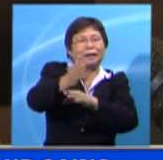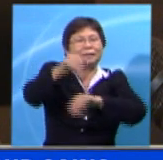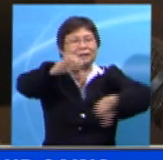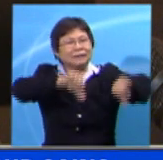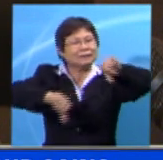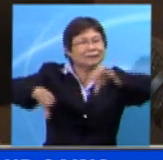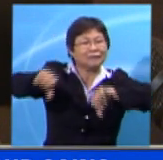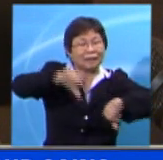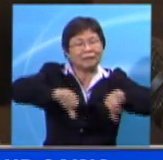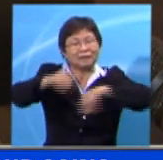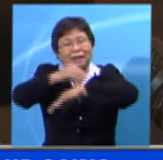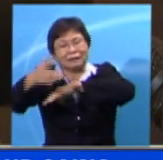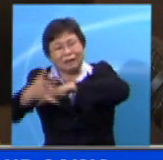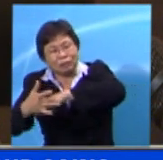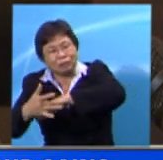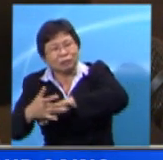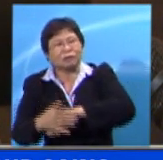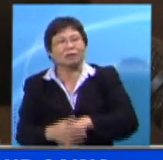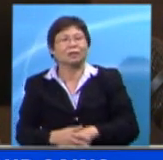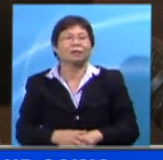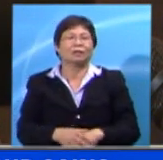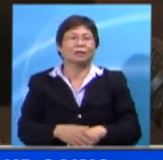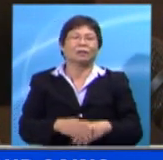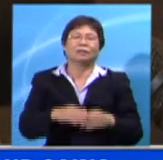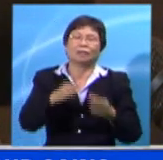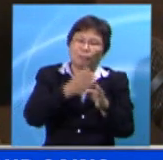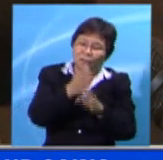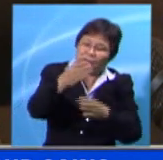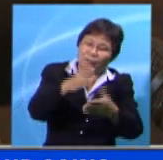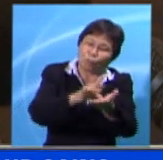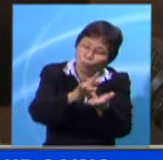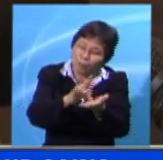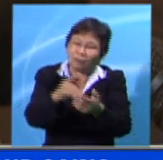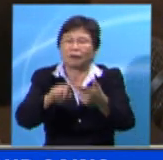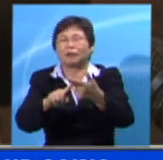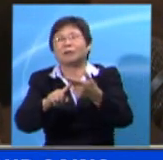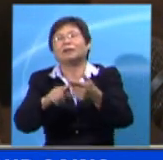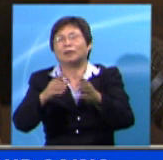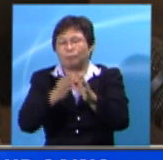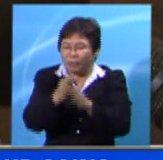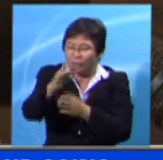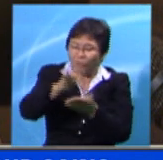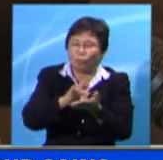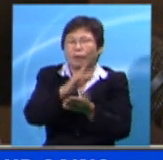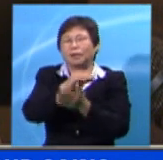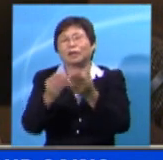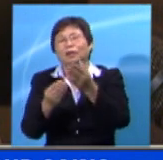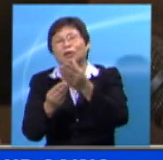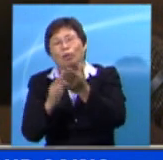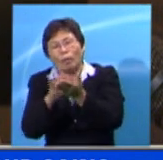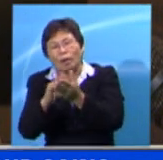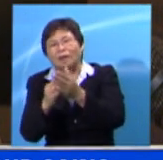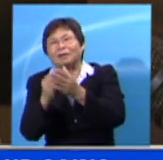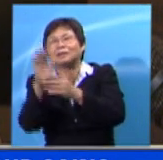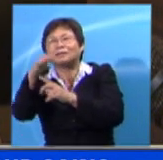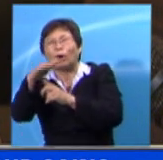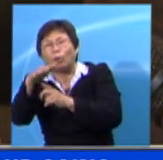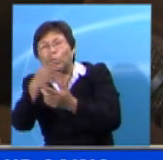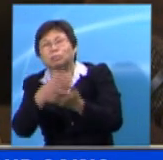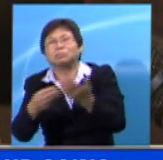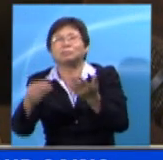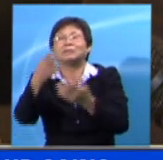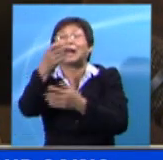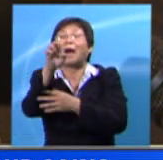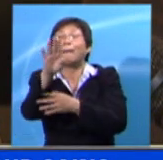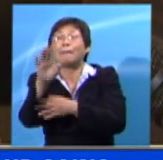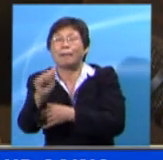bidang teknologi dalam bidang perubatan dalam bidang ubat-ubatan dalam bidang herba apa saja dalam bidang sains